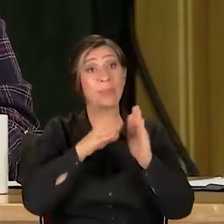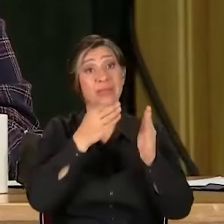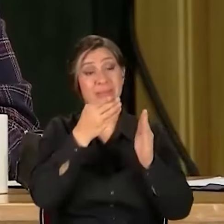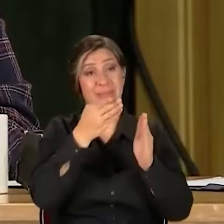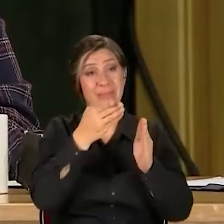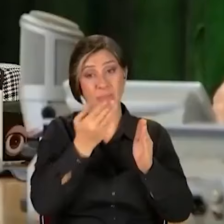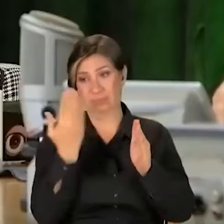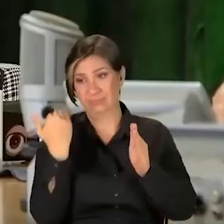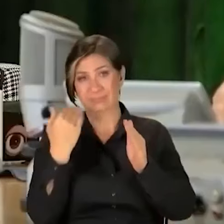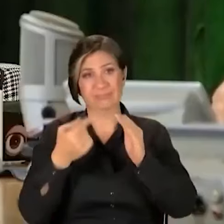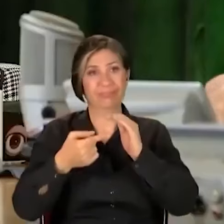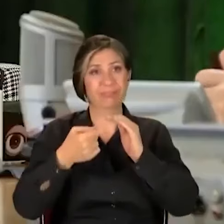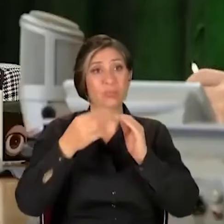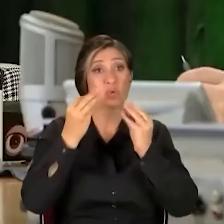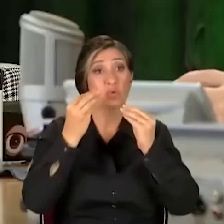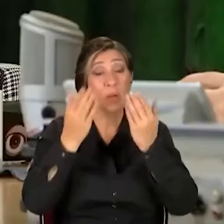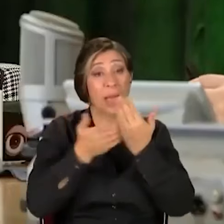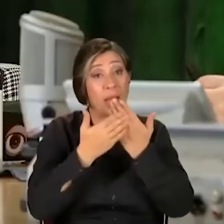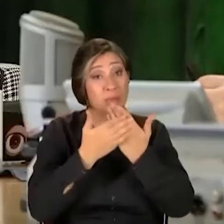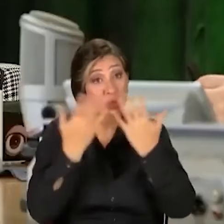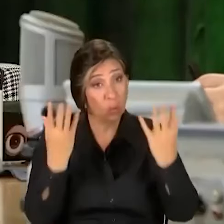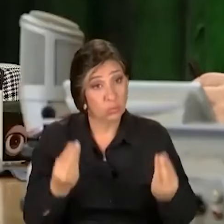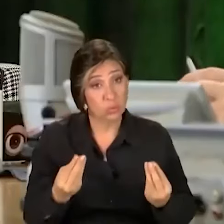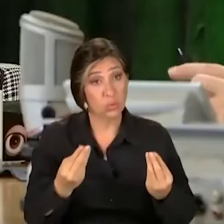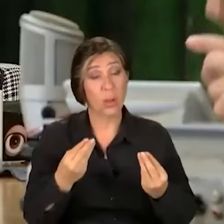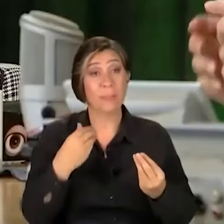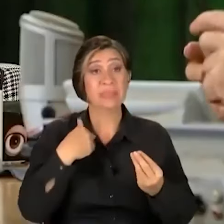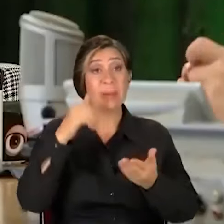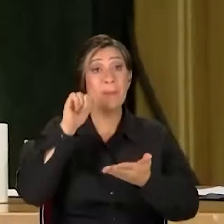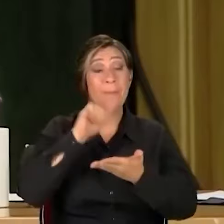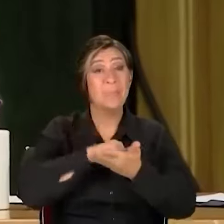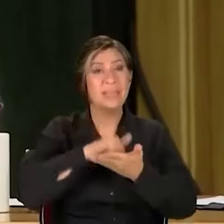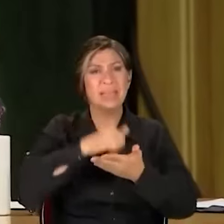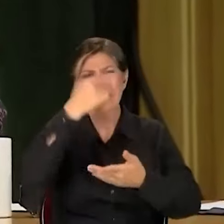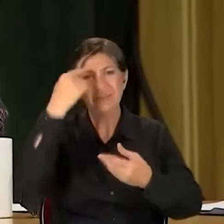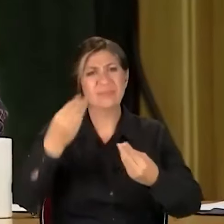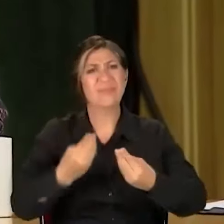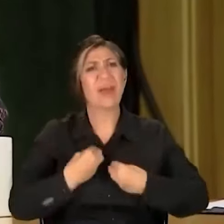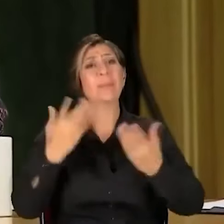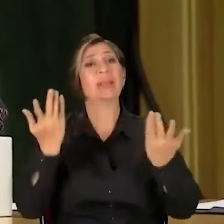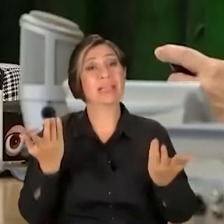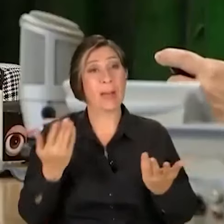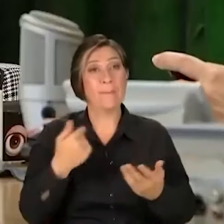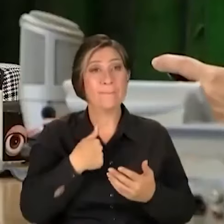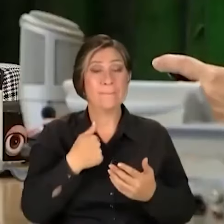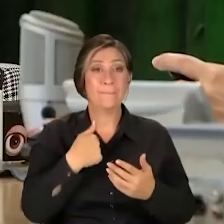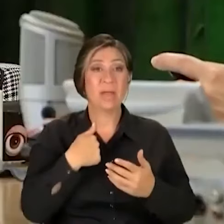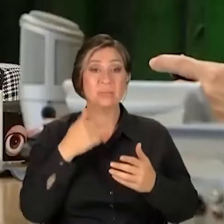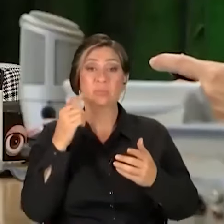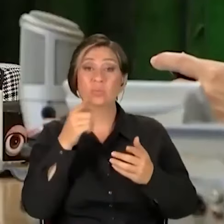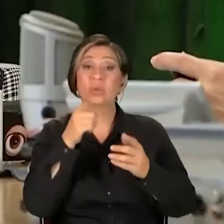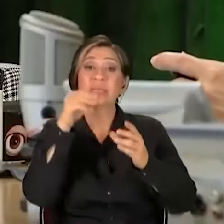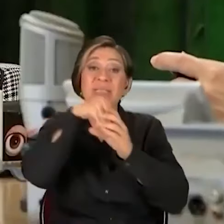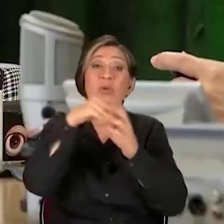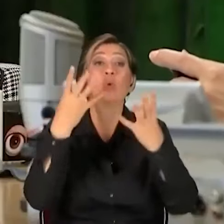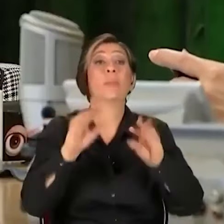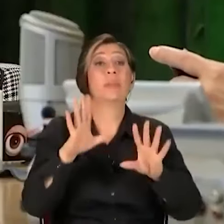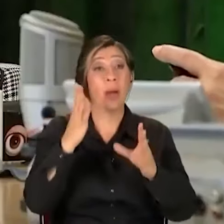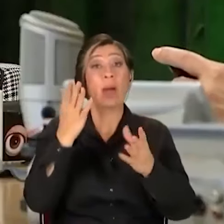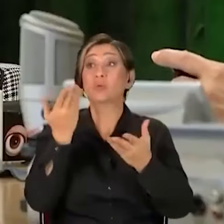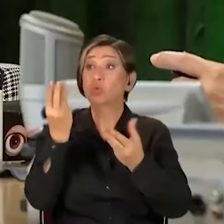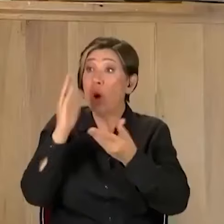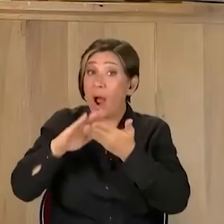da abi, hani bundan önceki programların da çok yardımcı olmuştu. Biz o zaman medya hani fırsat vermediği zamanlarda. Ha, ben yer alamadım o programlarda ama yer